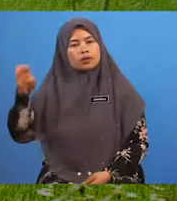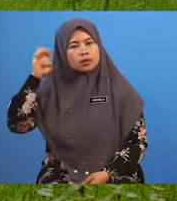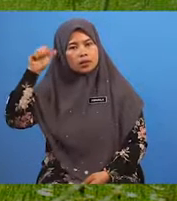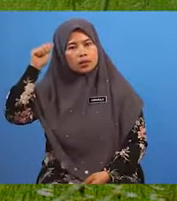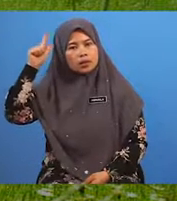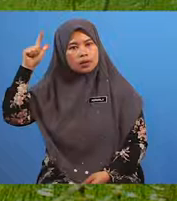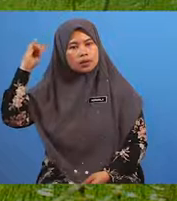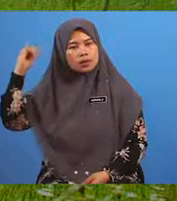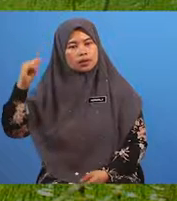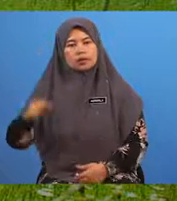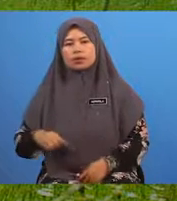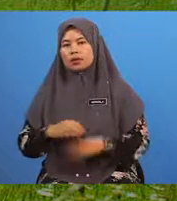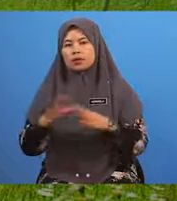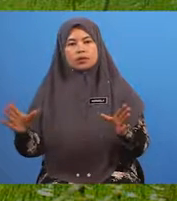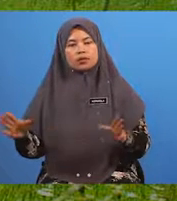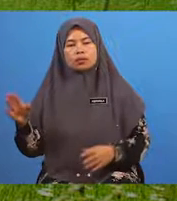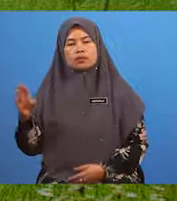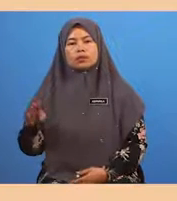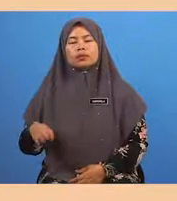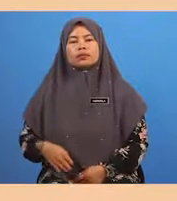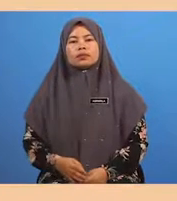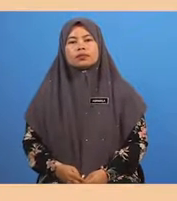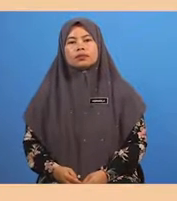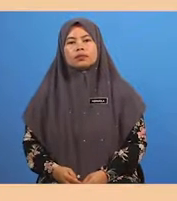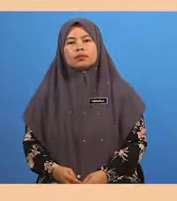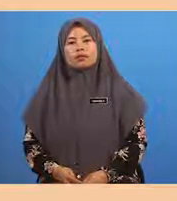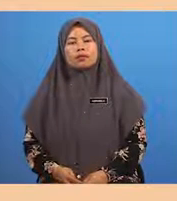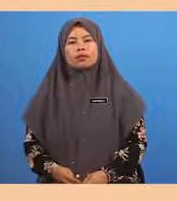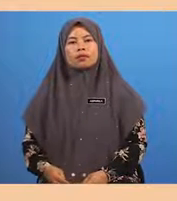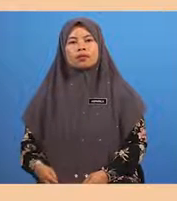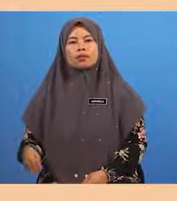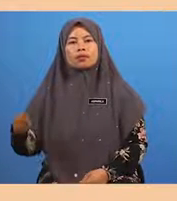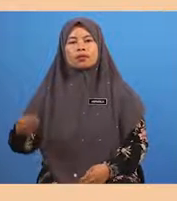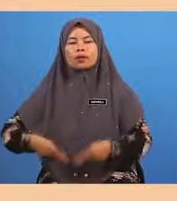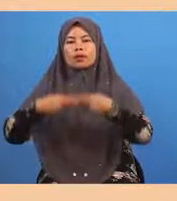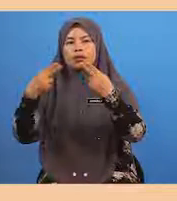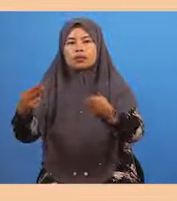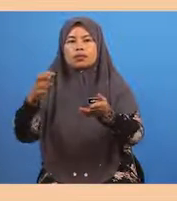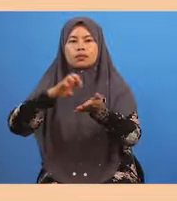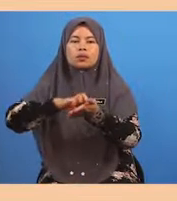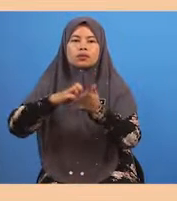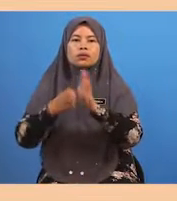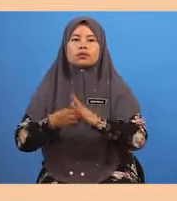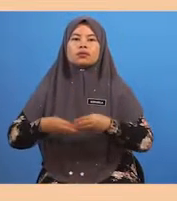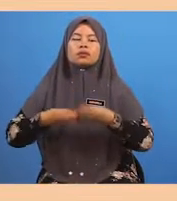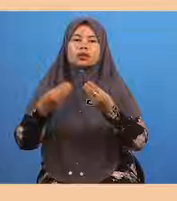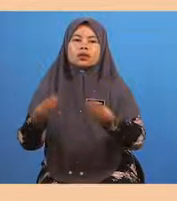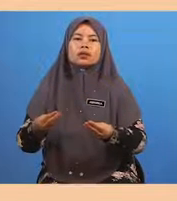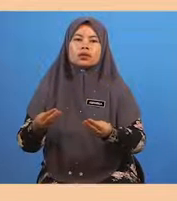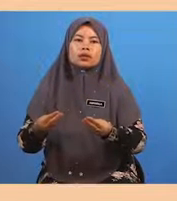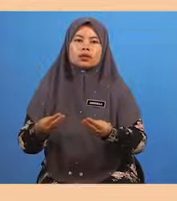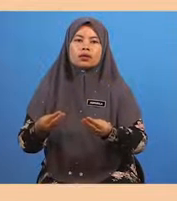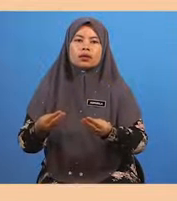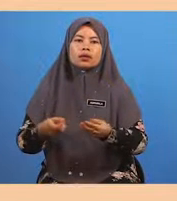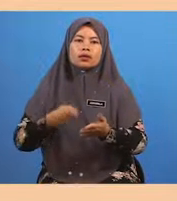balasan atas pemberian tersebut kepada Ibrahim. Hadiah pula bermaksud pemberian kerana penghargaan